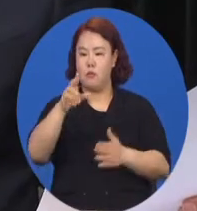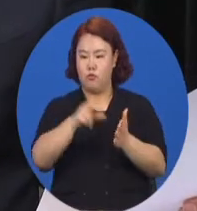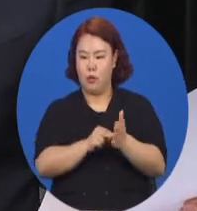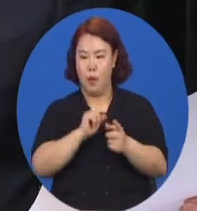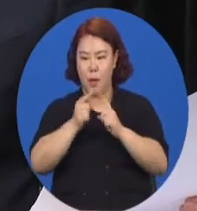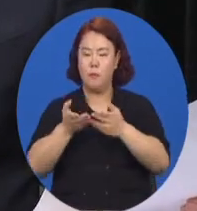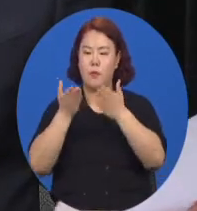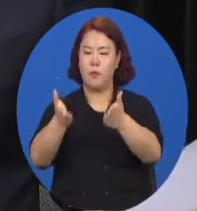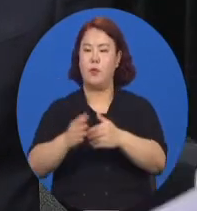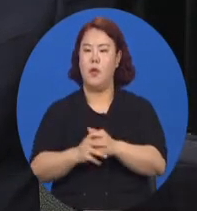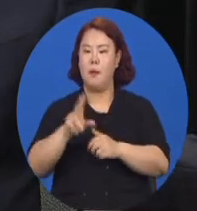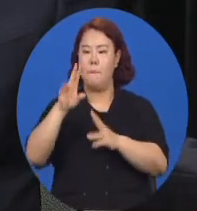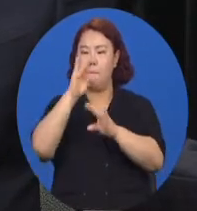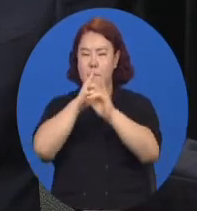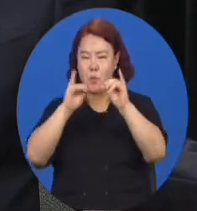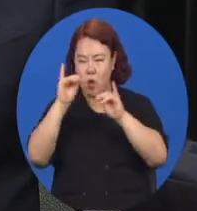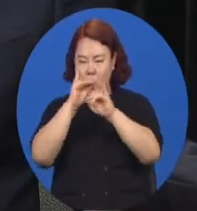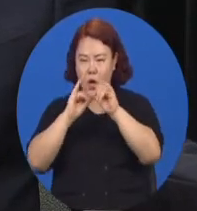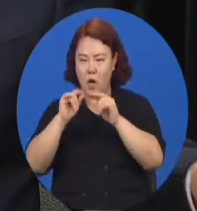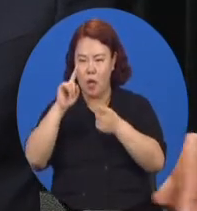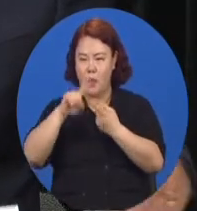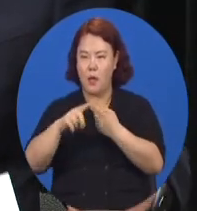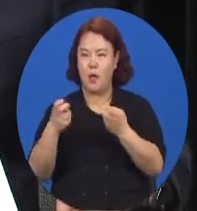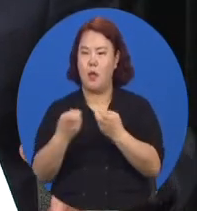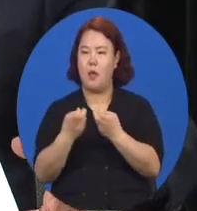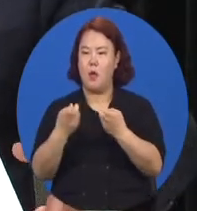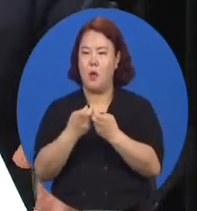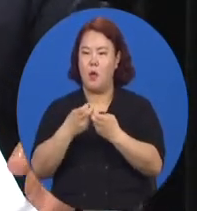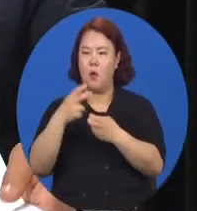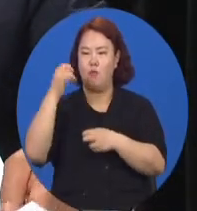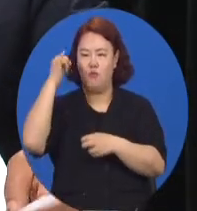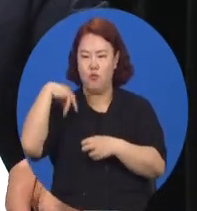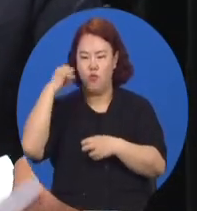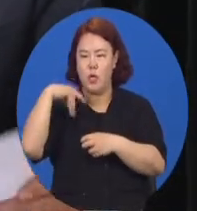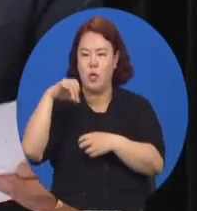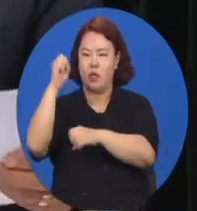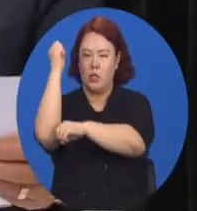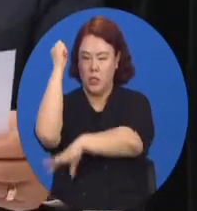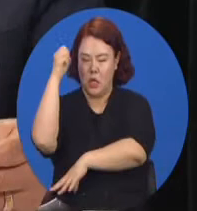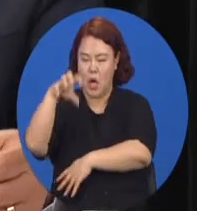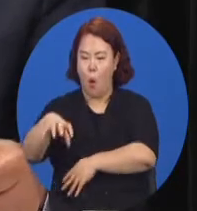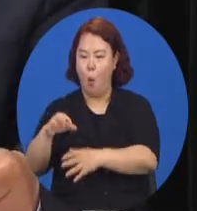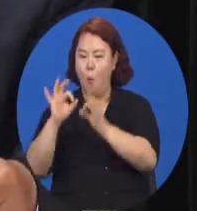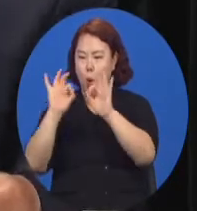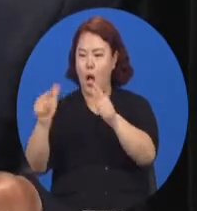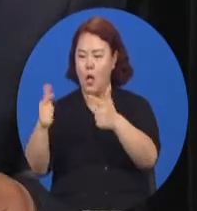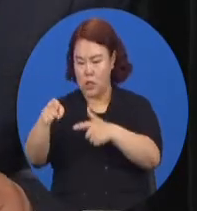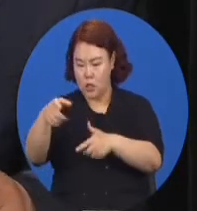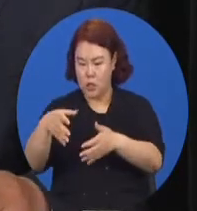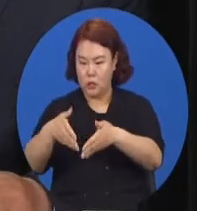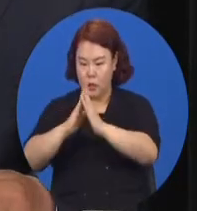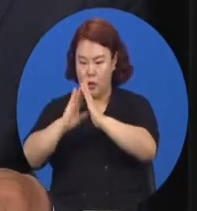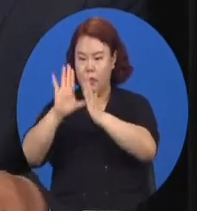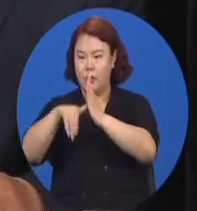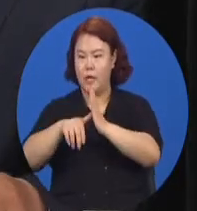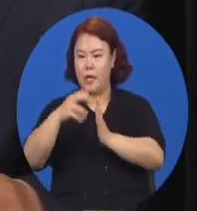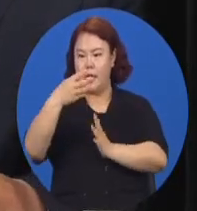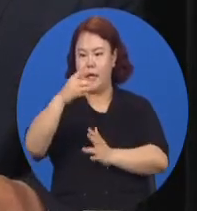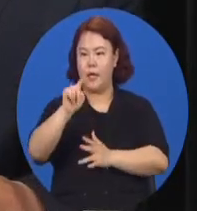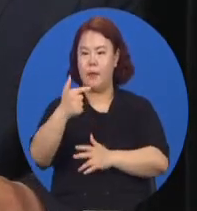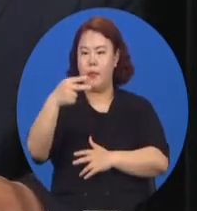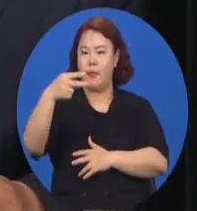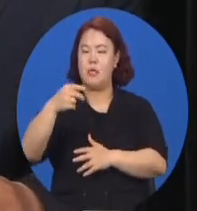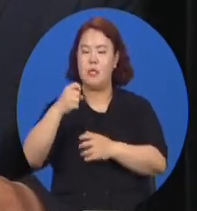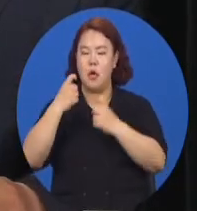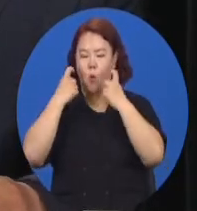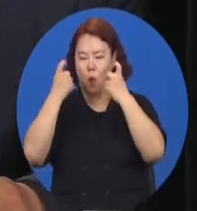말씀드리죠. 미세먼지 대책, 문제의 진원지라고 보는 것이 아니고 그거를 설치했을 때 랜드마크화가 되는 것입니다.